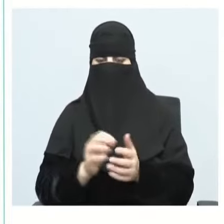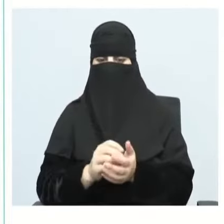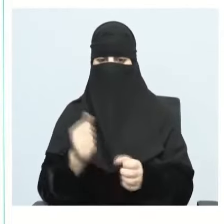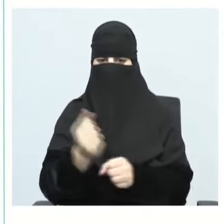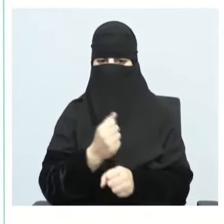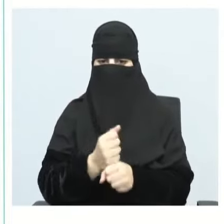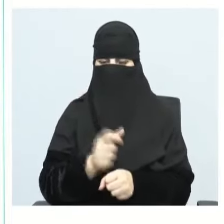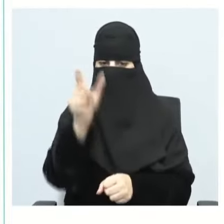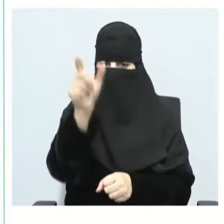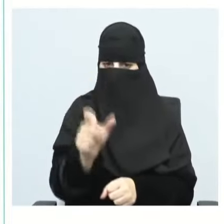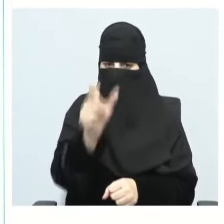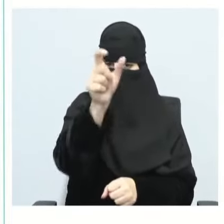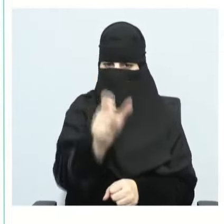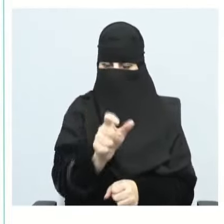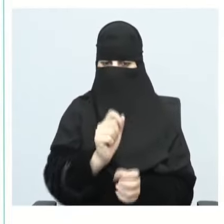انشاء قائمه